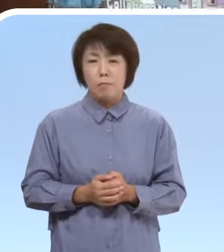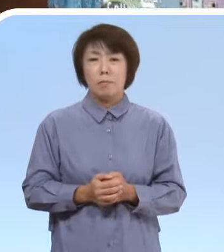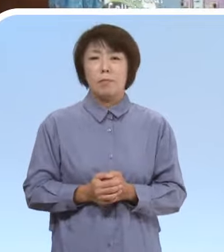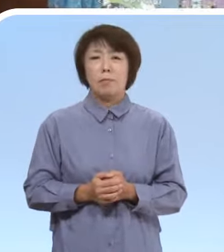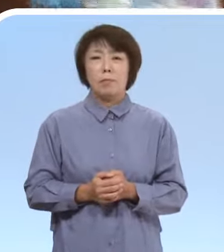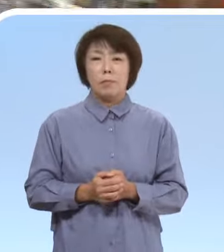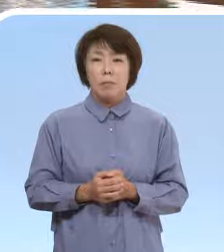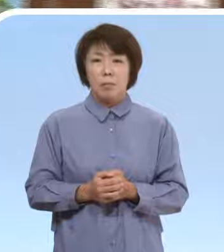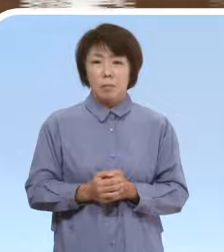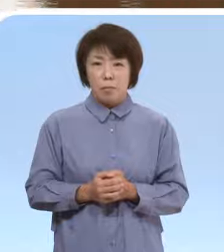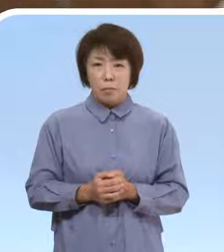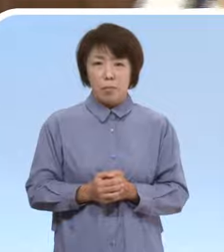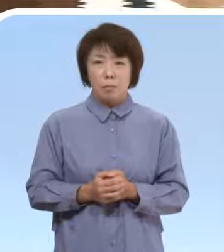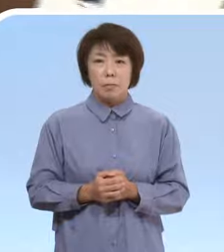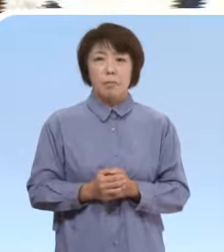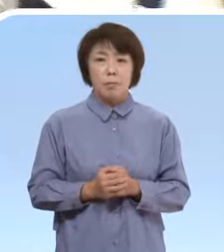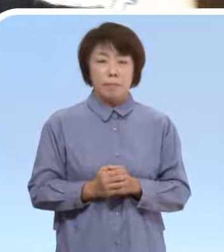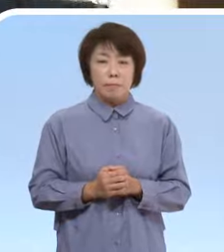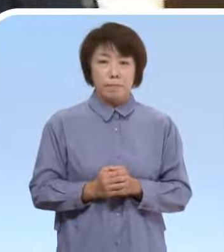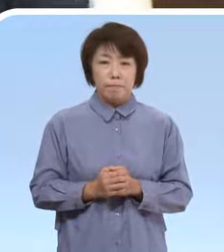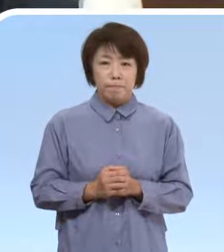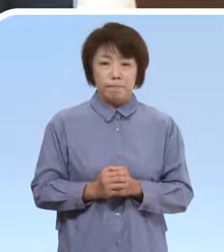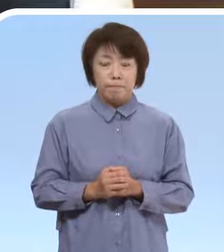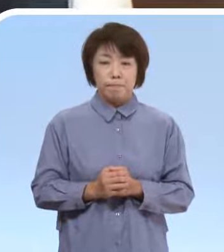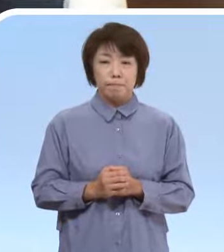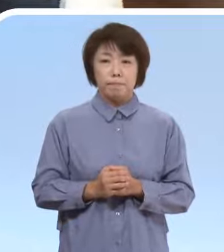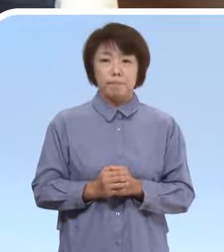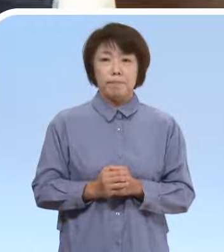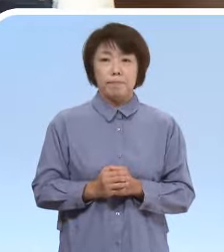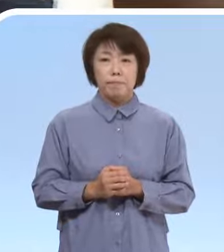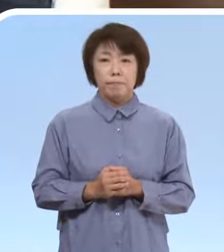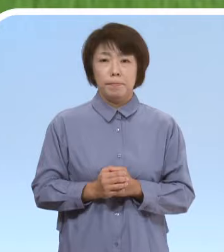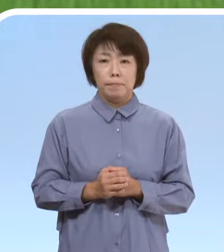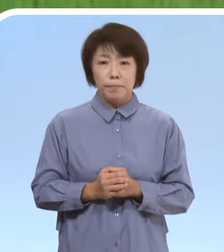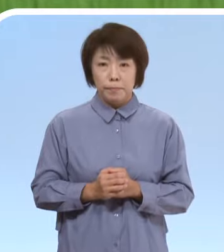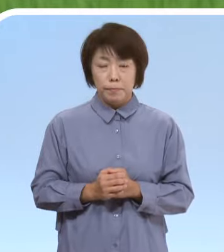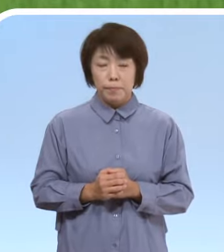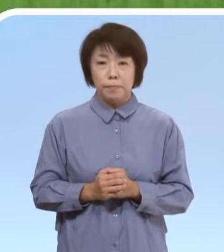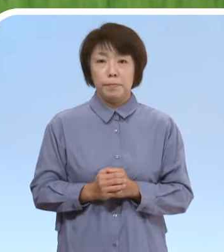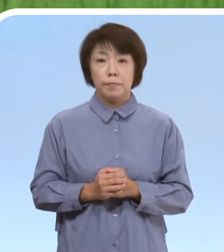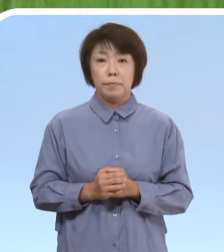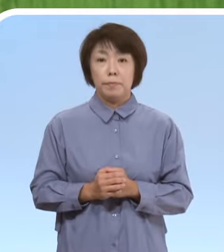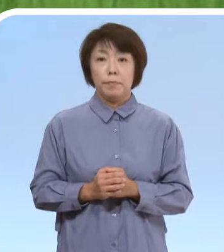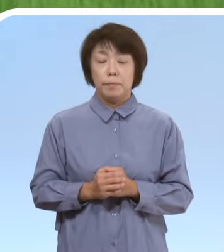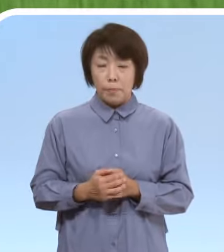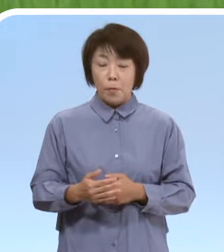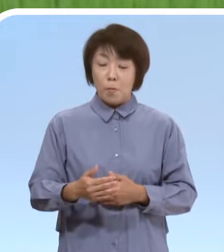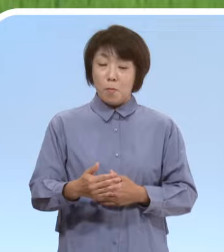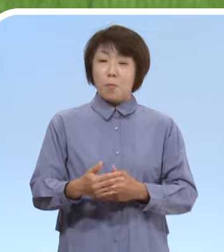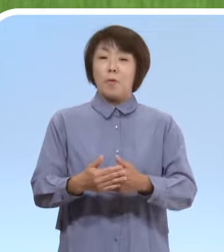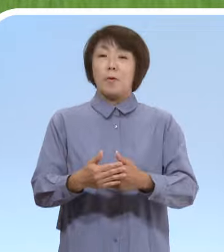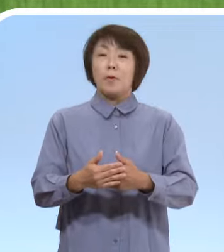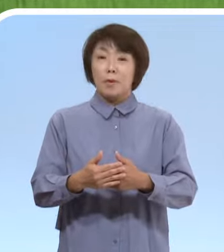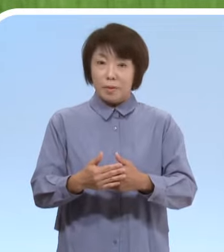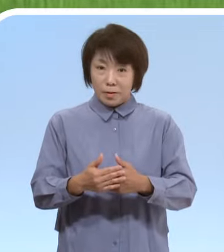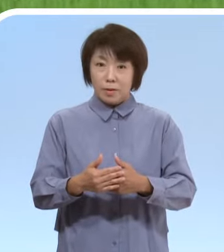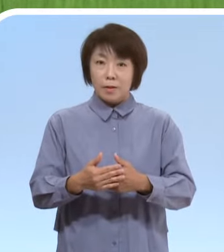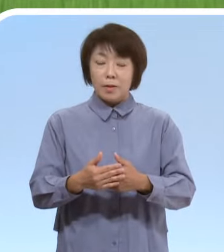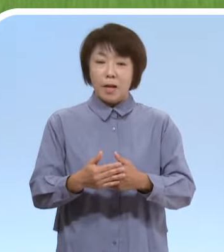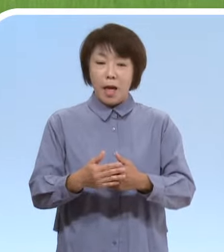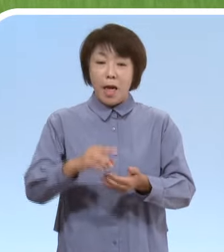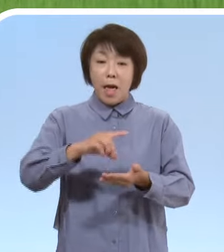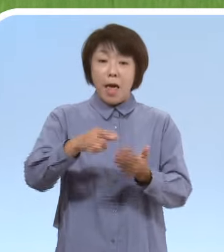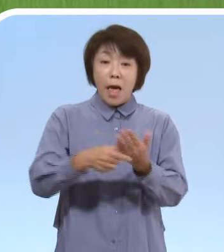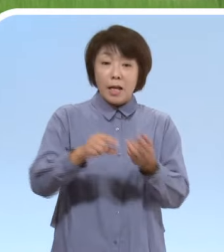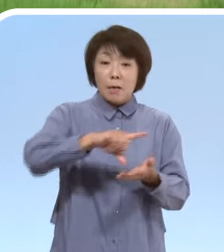。はい、そうですね、はいはいはいはい。 お腹を満たし播磨下里